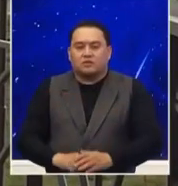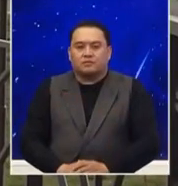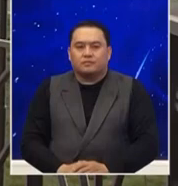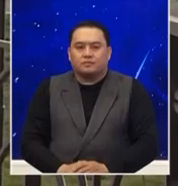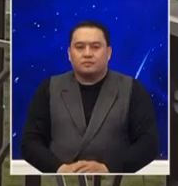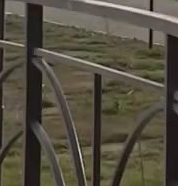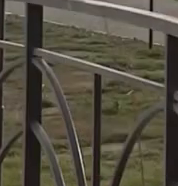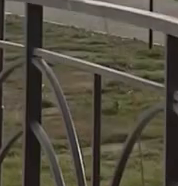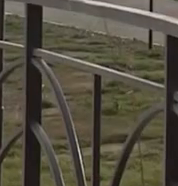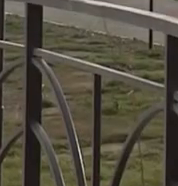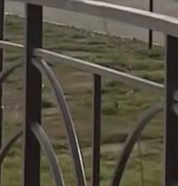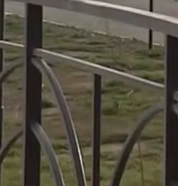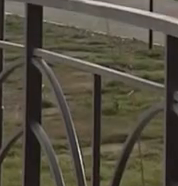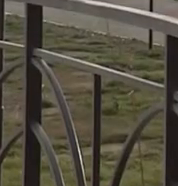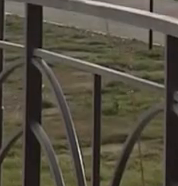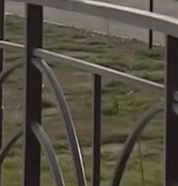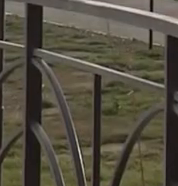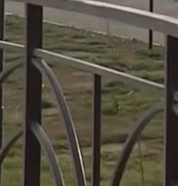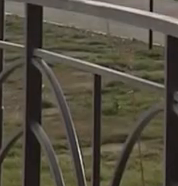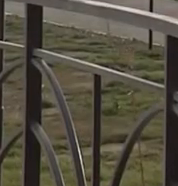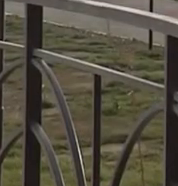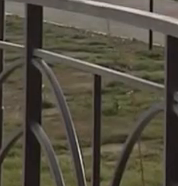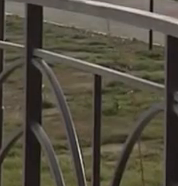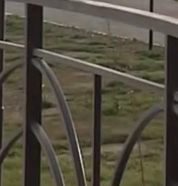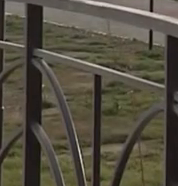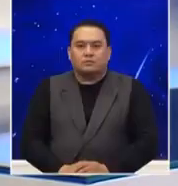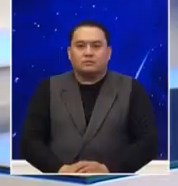посетителей. Адина Смагулова, Абзал Нусипов, телеканал ЖТСУ.